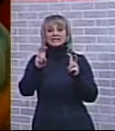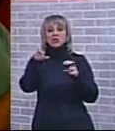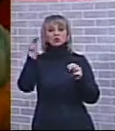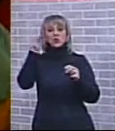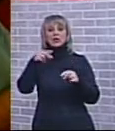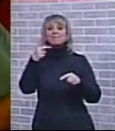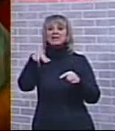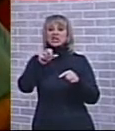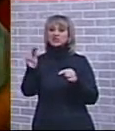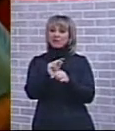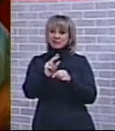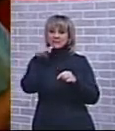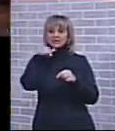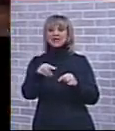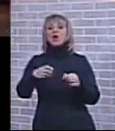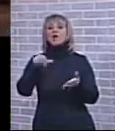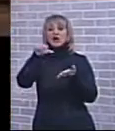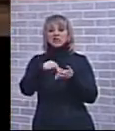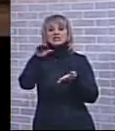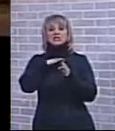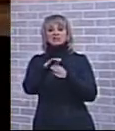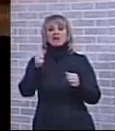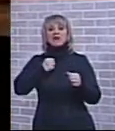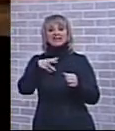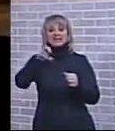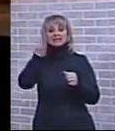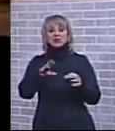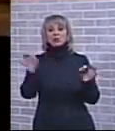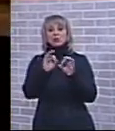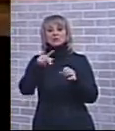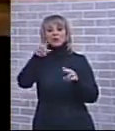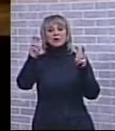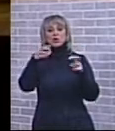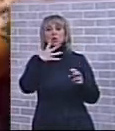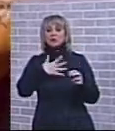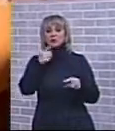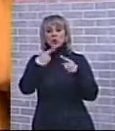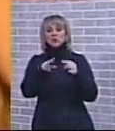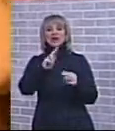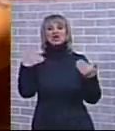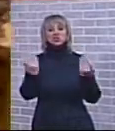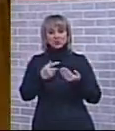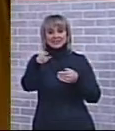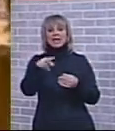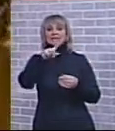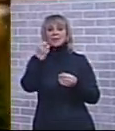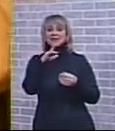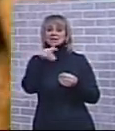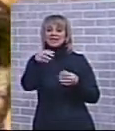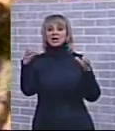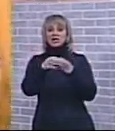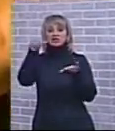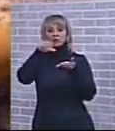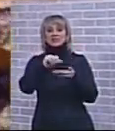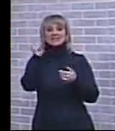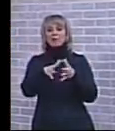школой патриотического воспитания. Вокалисты исполняют и военную, и национальную музыку под девизом «Любить родину как жизнь». За 15 лет коллектив